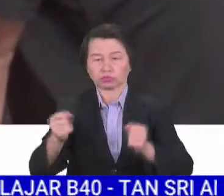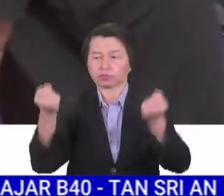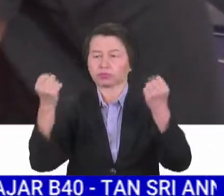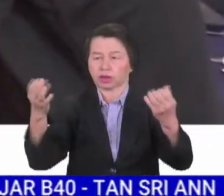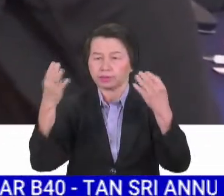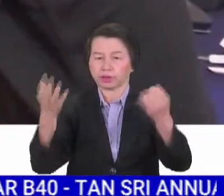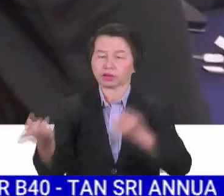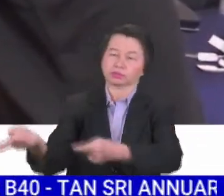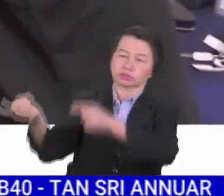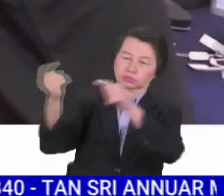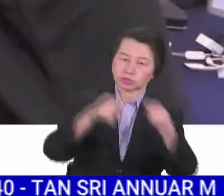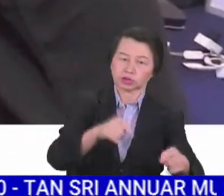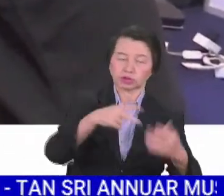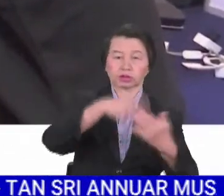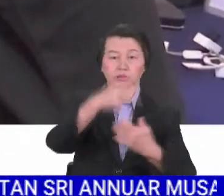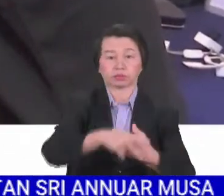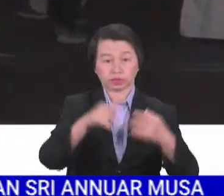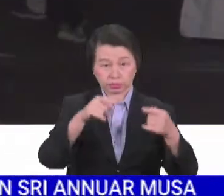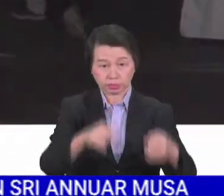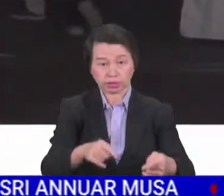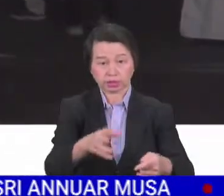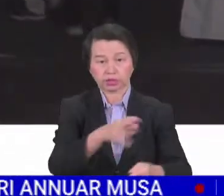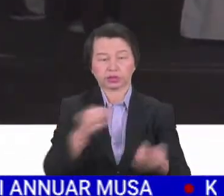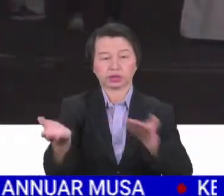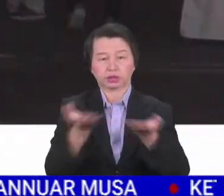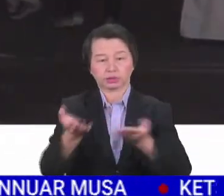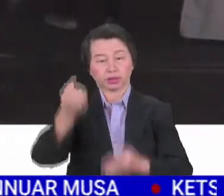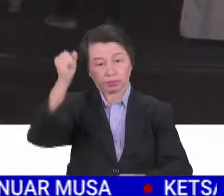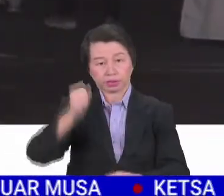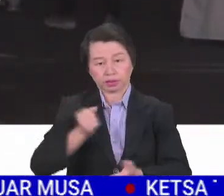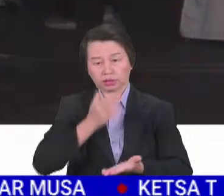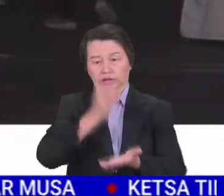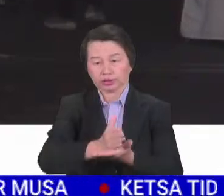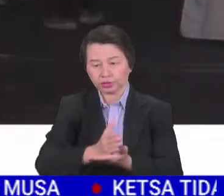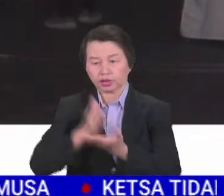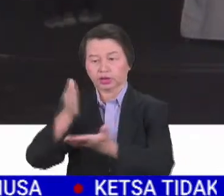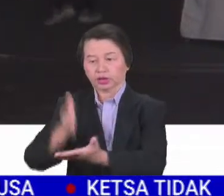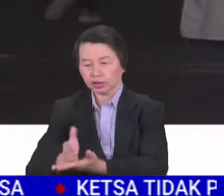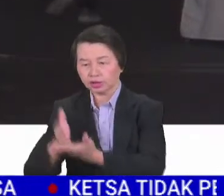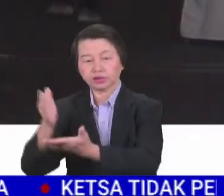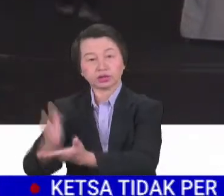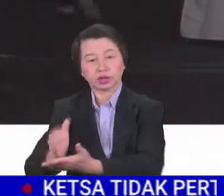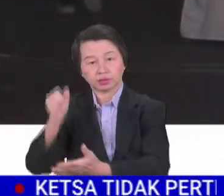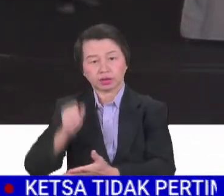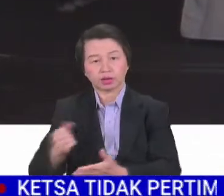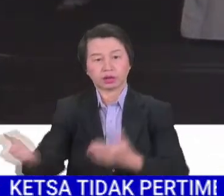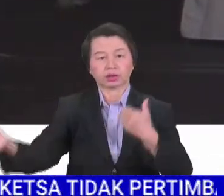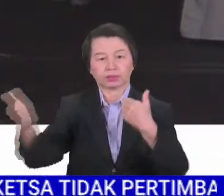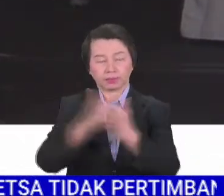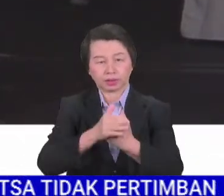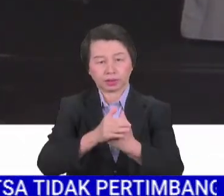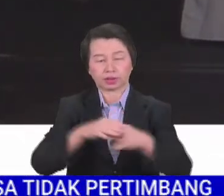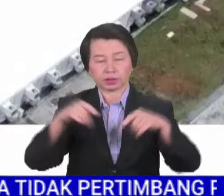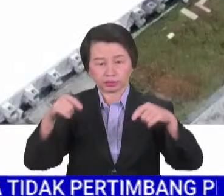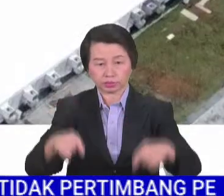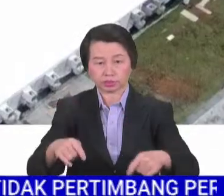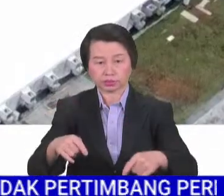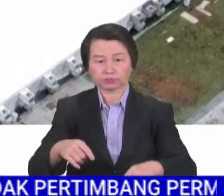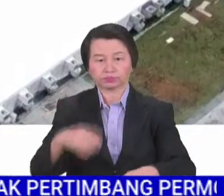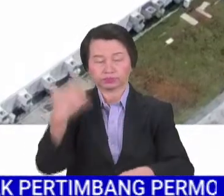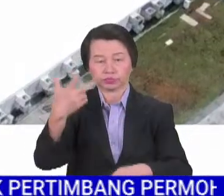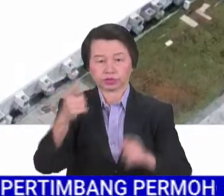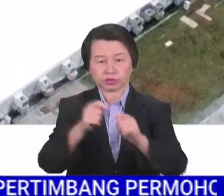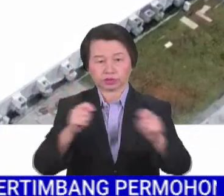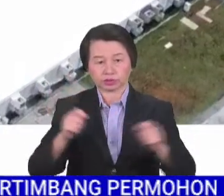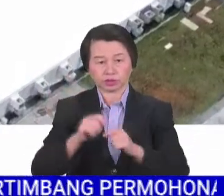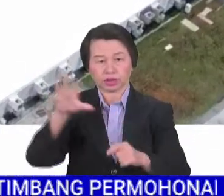ramai lagi hadir ke program ini. Selain perkhidmatan bas henti-henti, kembali dari dataran perayaan ke 3